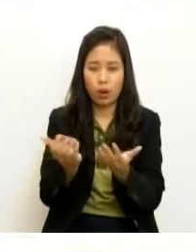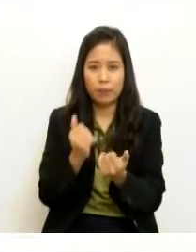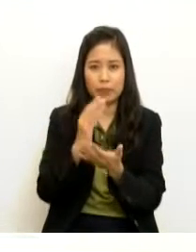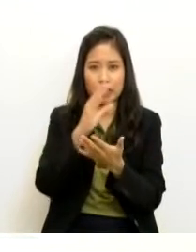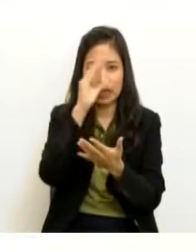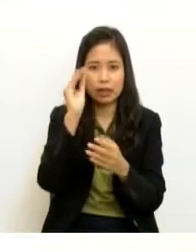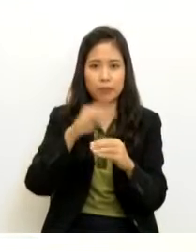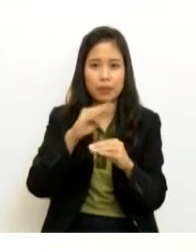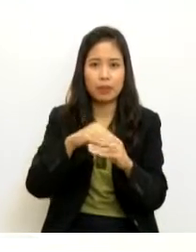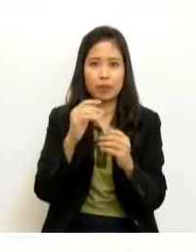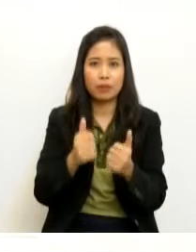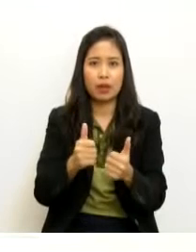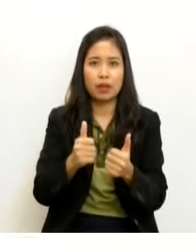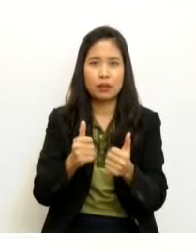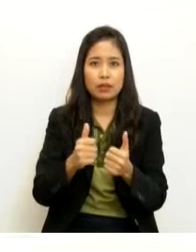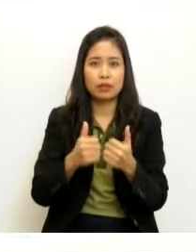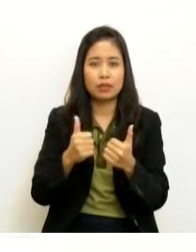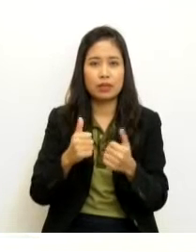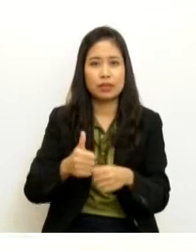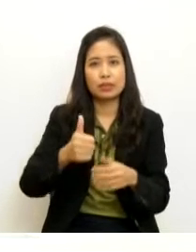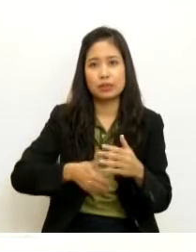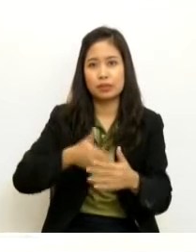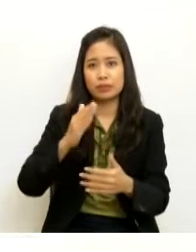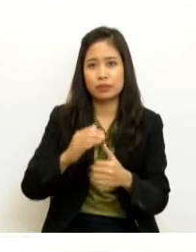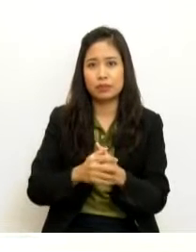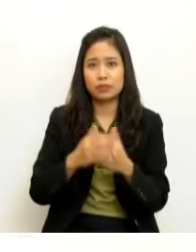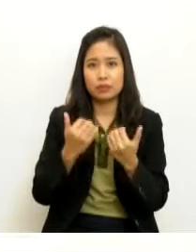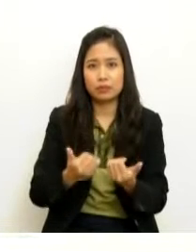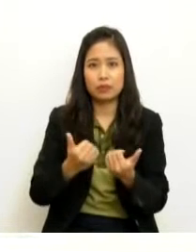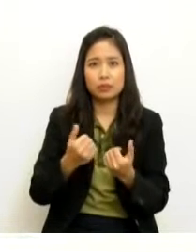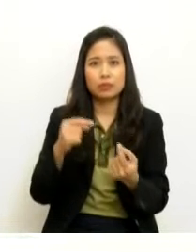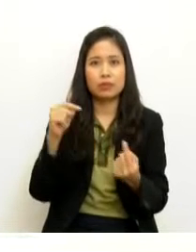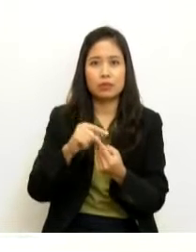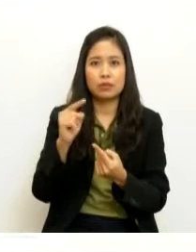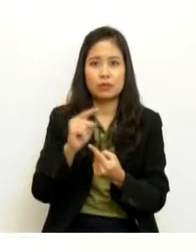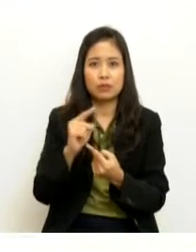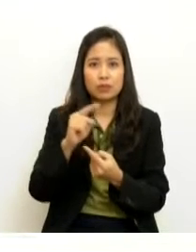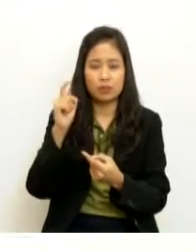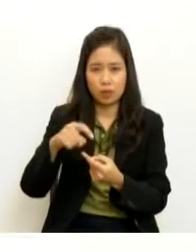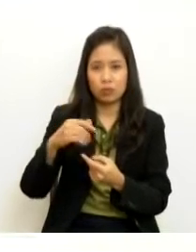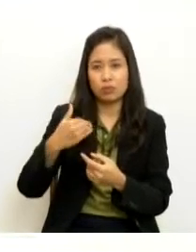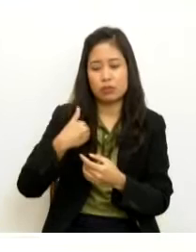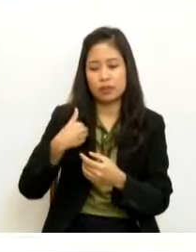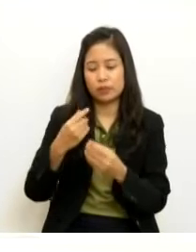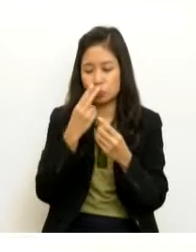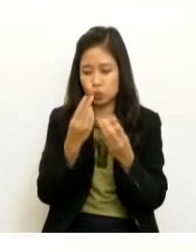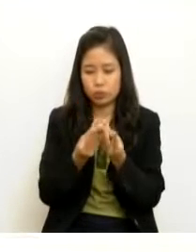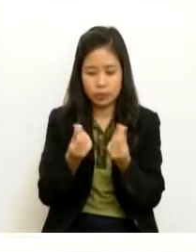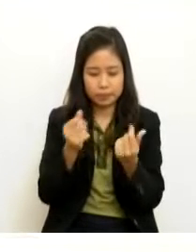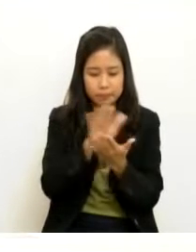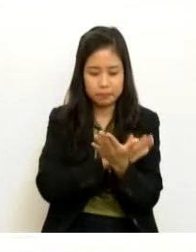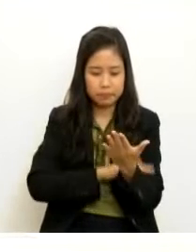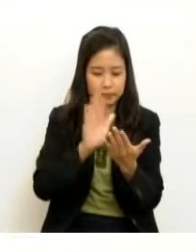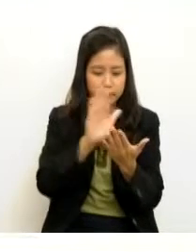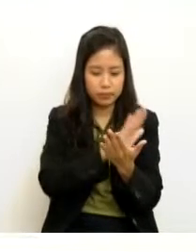การกระจาย4มุมเมืองให้เกิดขึ้นและโรงเรียนสแตนอะโลนที่จำเป็นต้องอยู่โดยสภาพภูมิศาสตร์ก็จำเป็นต้องรับ